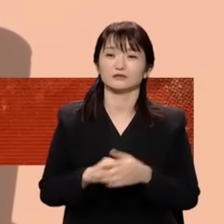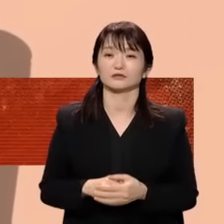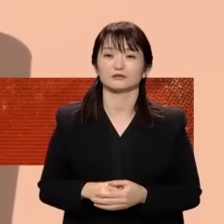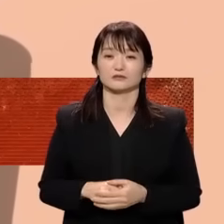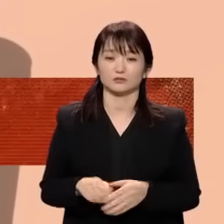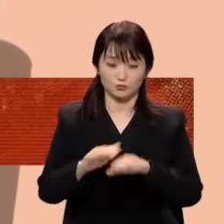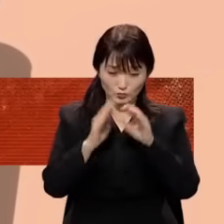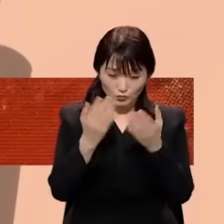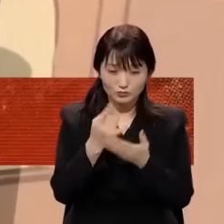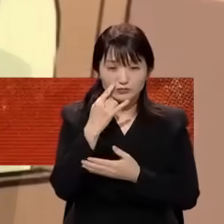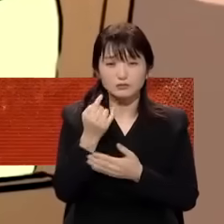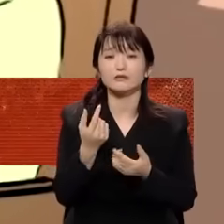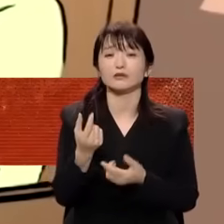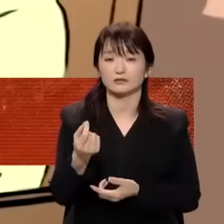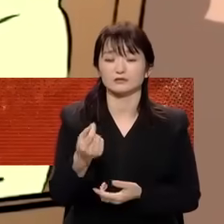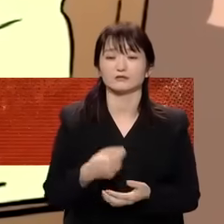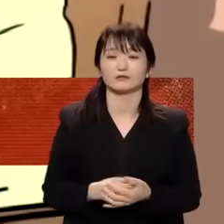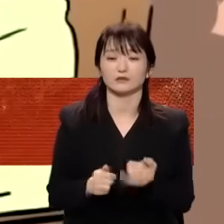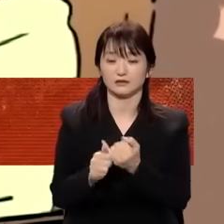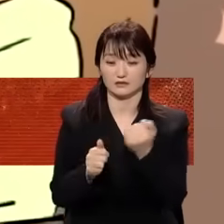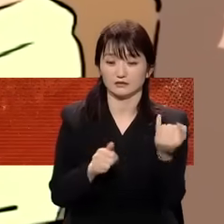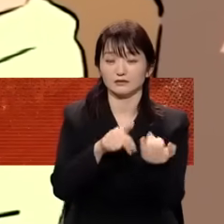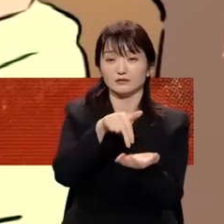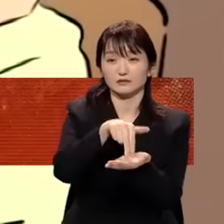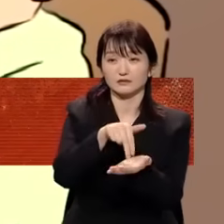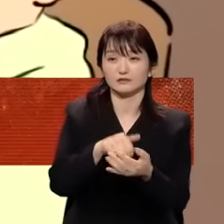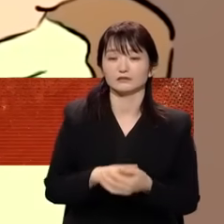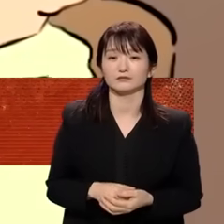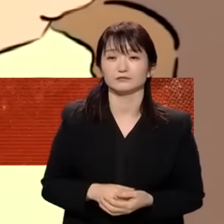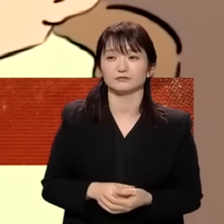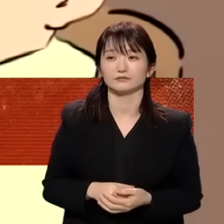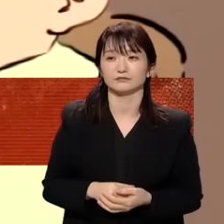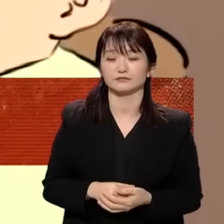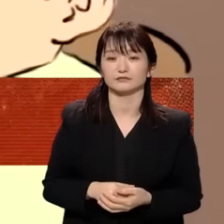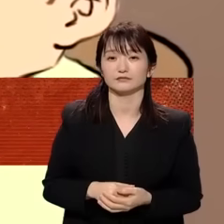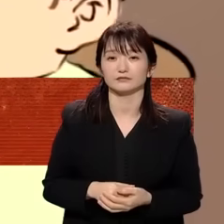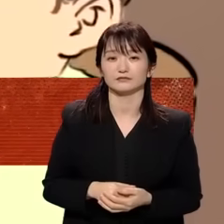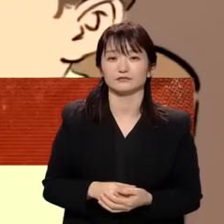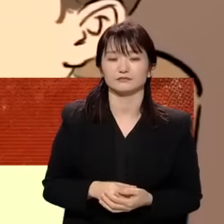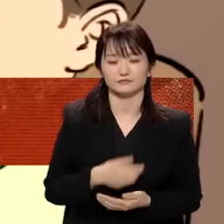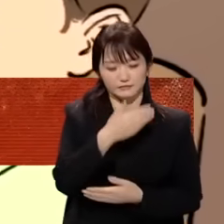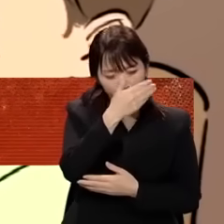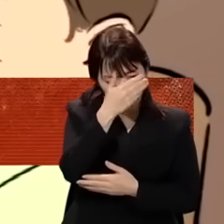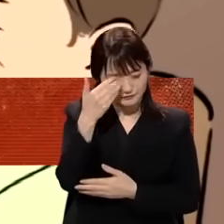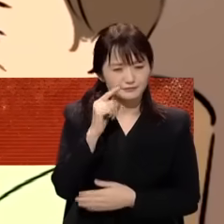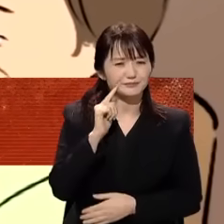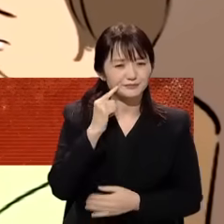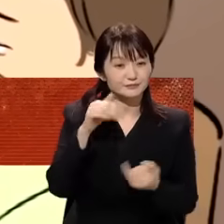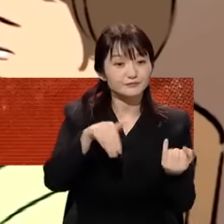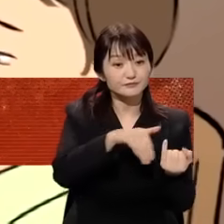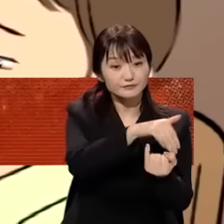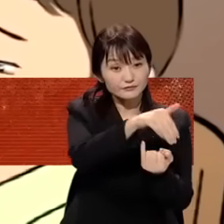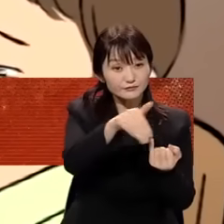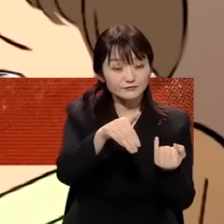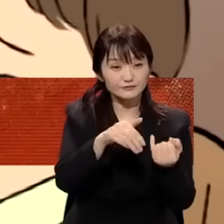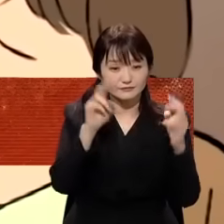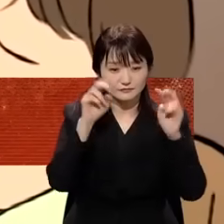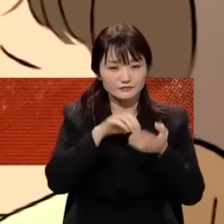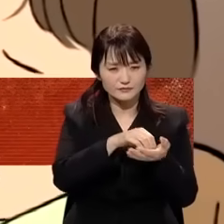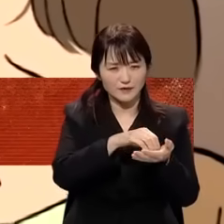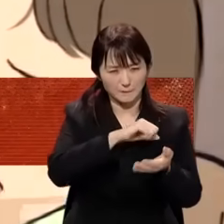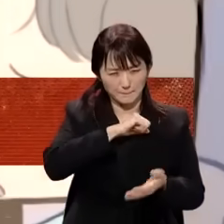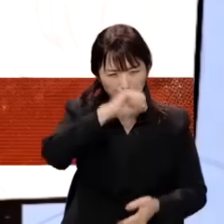똑같죠 그럼요 근데 아내 입장에서는 어리고 예쁜 아가씨가 취업 결혼도 한 번에 성공하는 걸